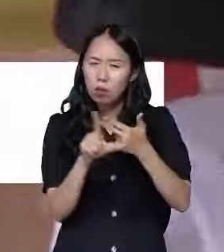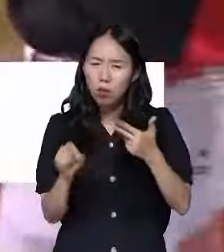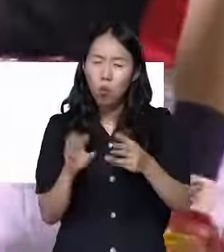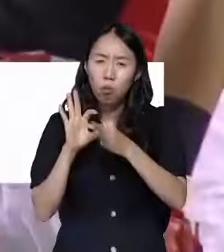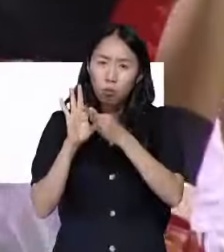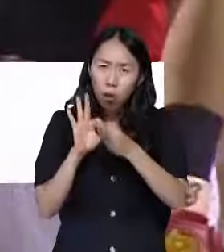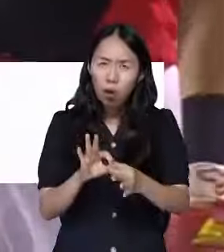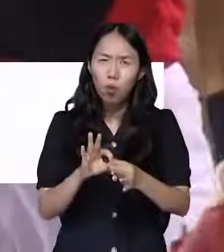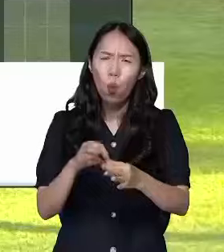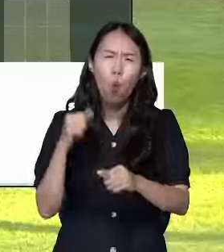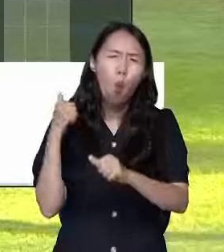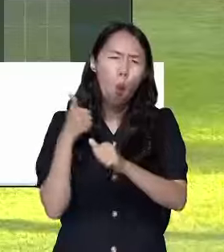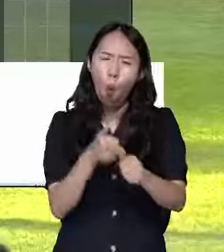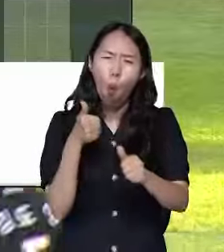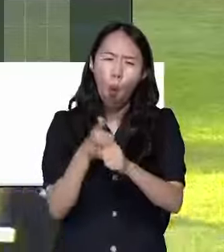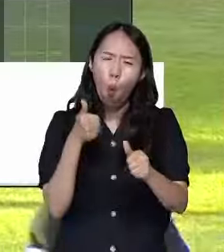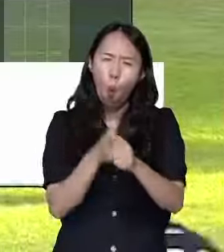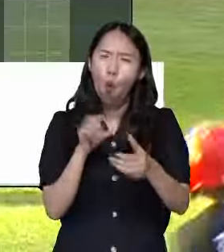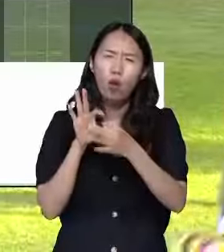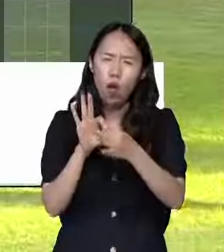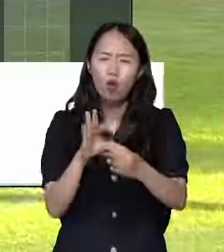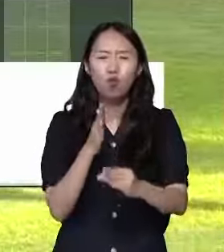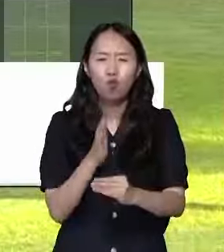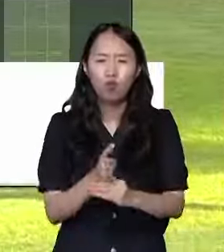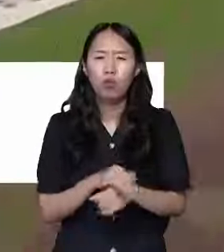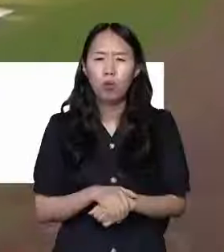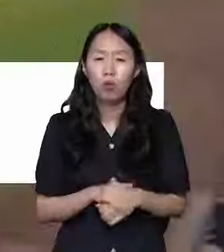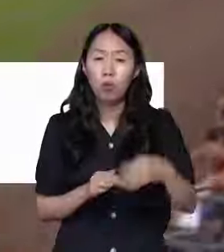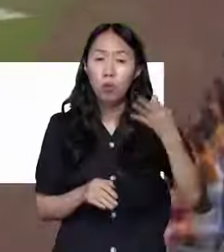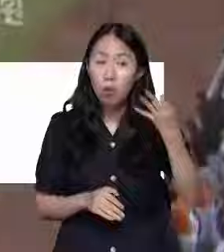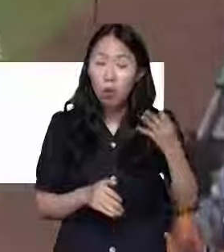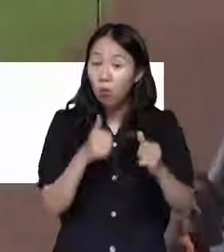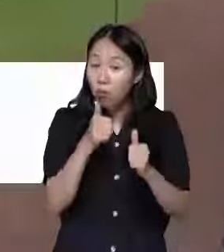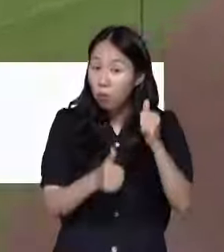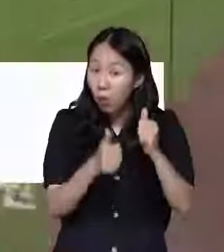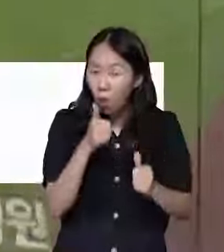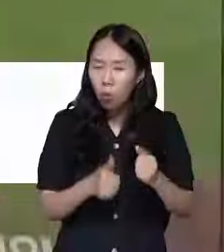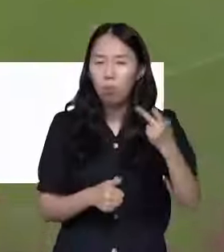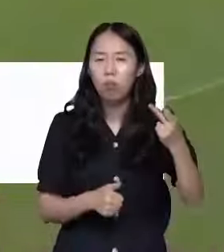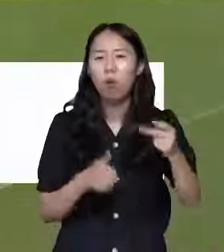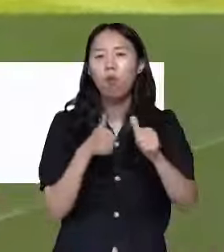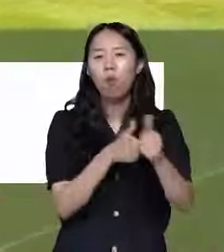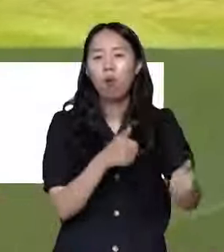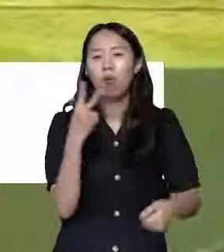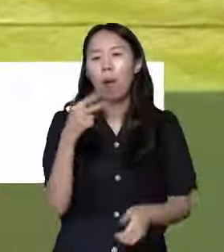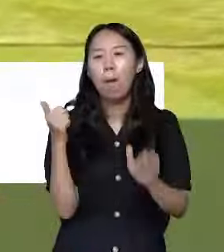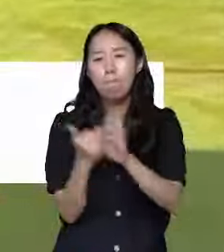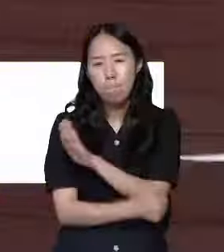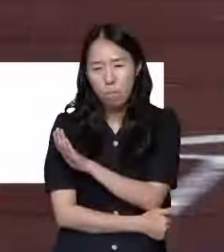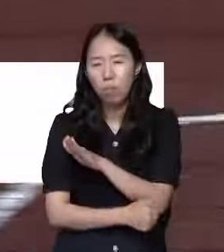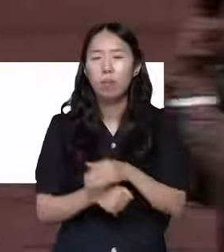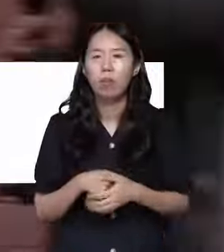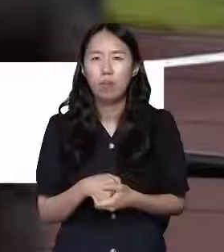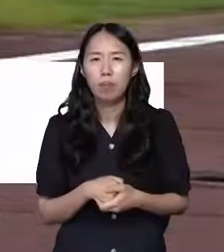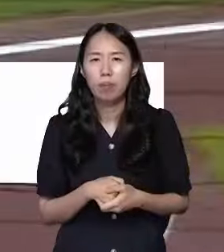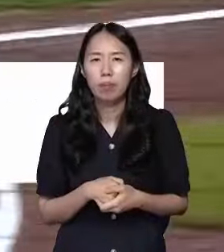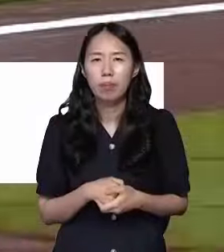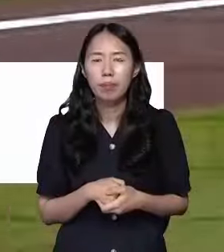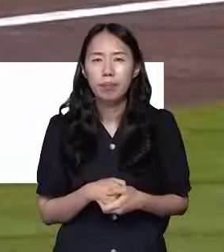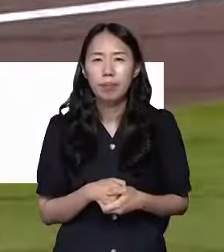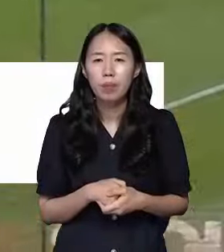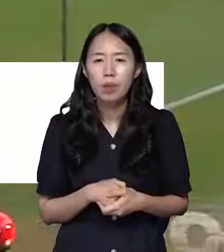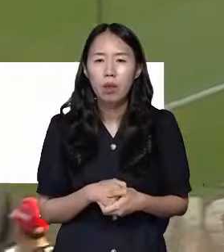틈 없이 승리를 쌓아가고 있습니다. 14경기에서 12승 2패, 승률 8할 오픈 7리를 기록하고